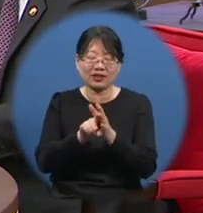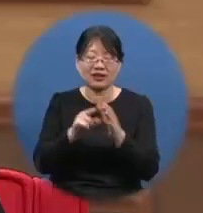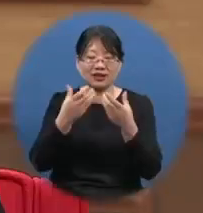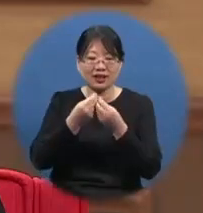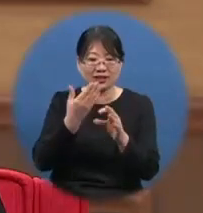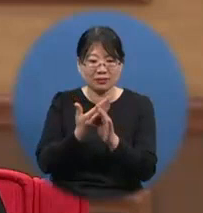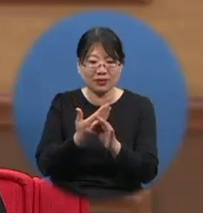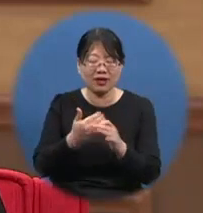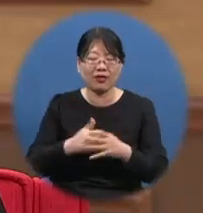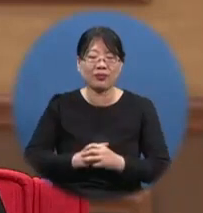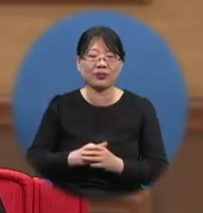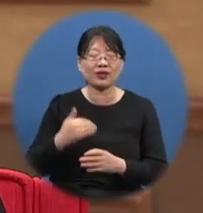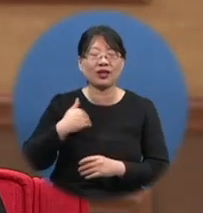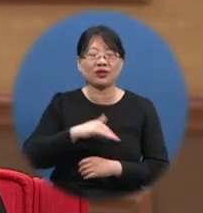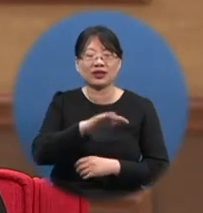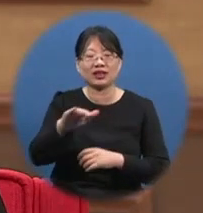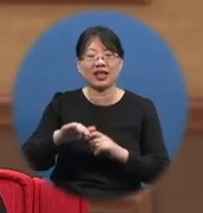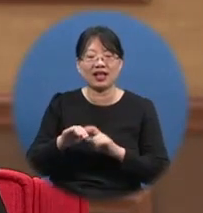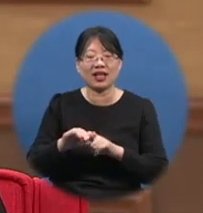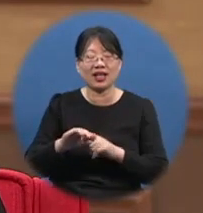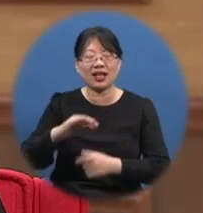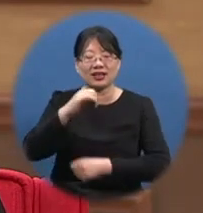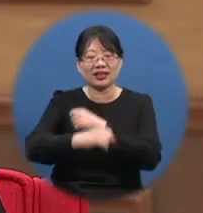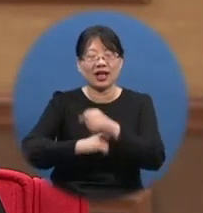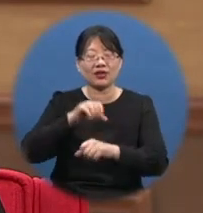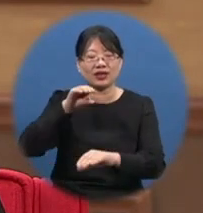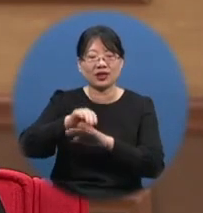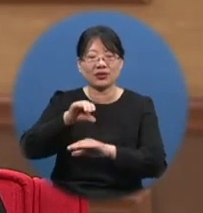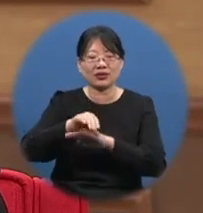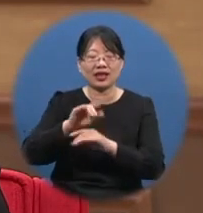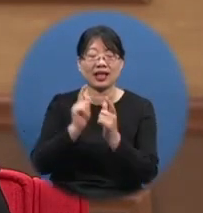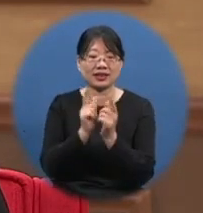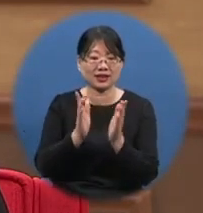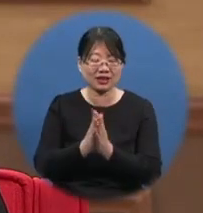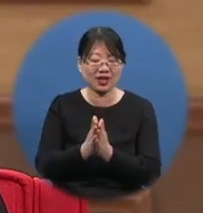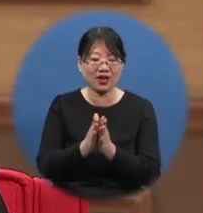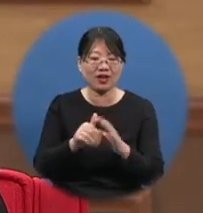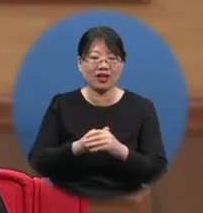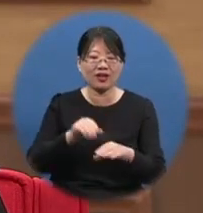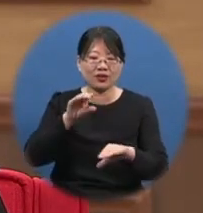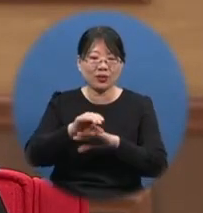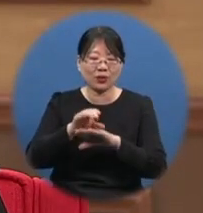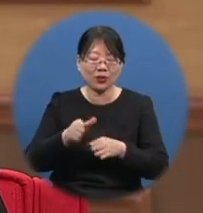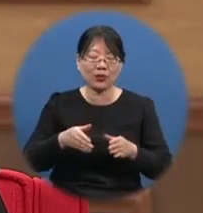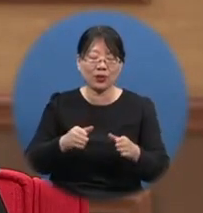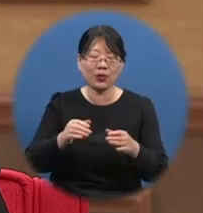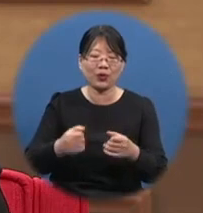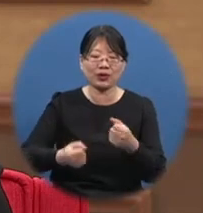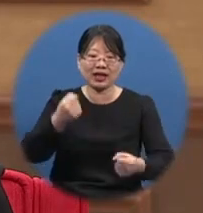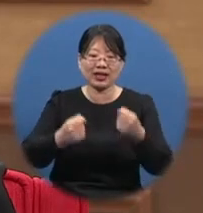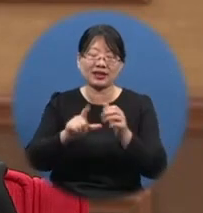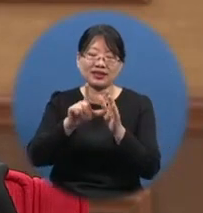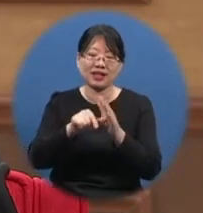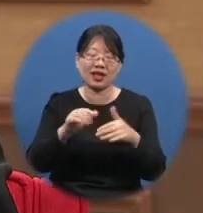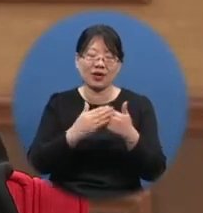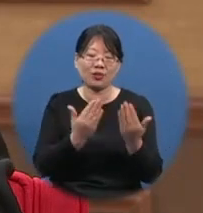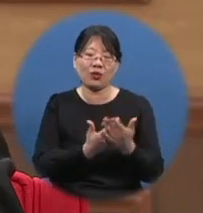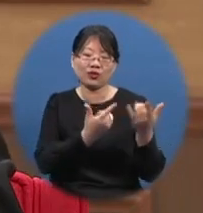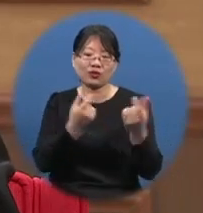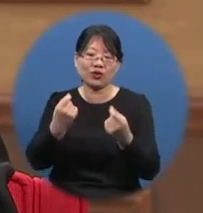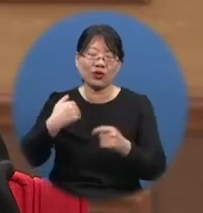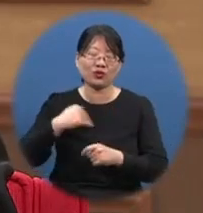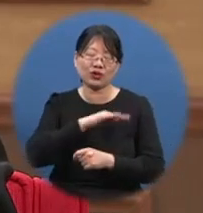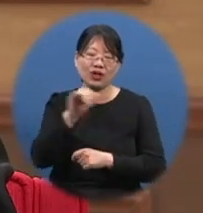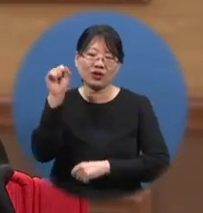가령 우리가 자율 자동차가 실제 도로에 다닐 때 자기가 모든 것을